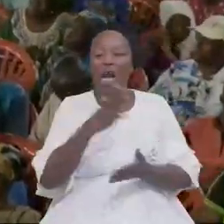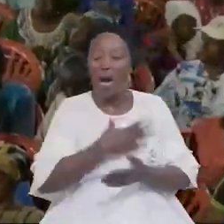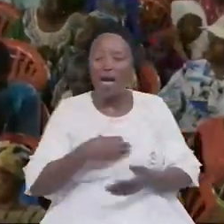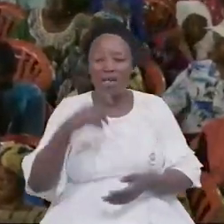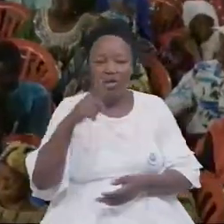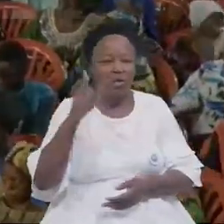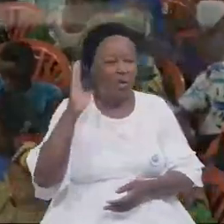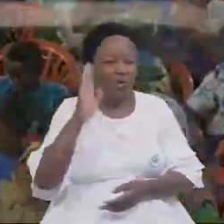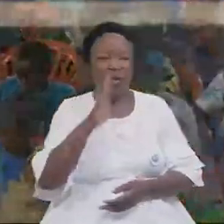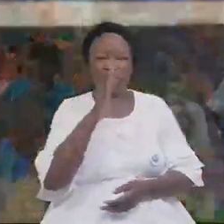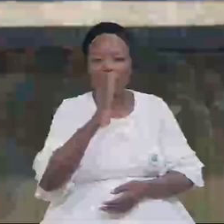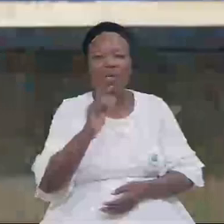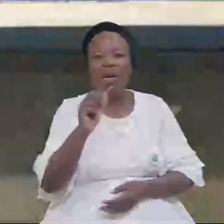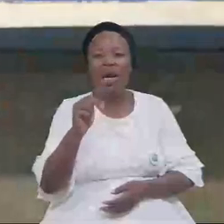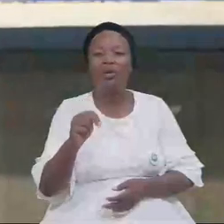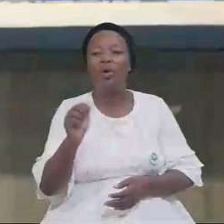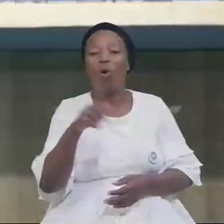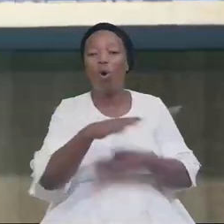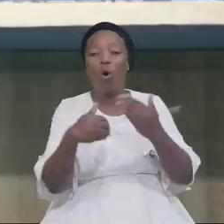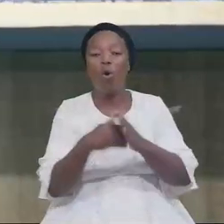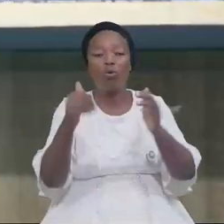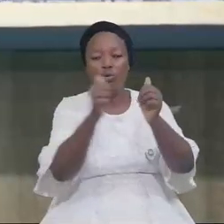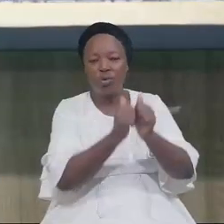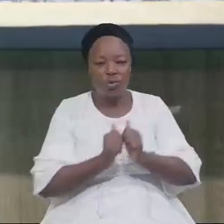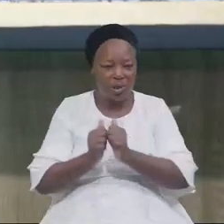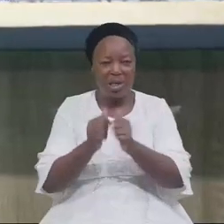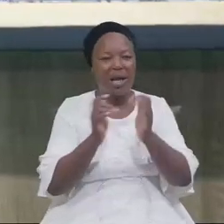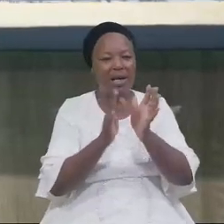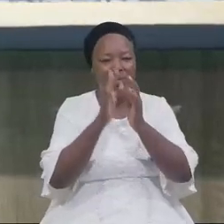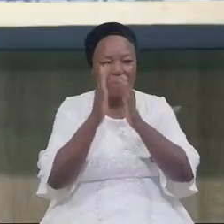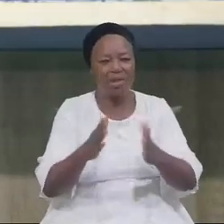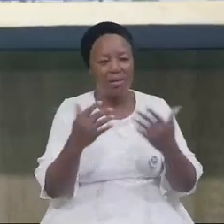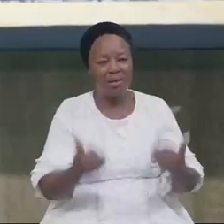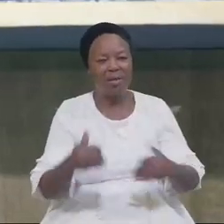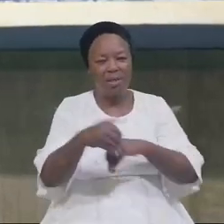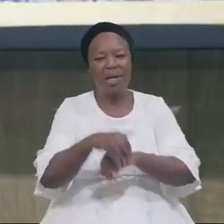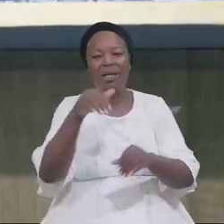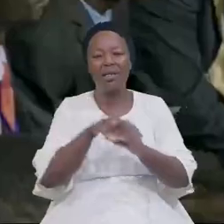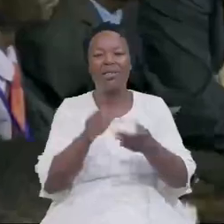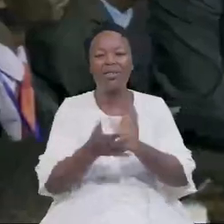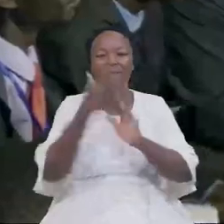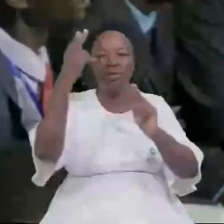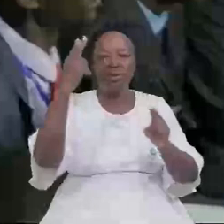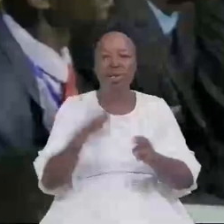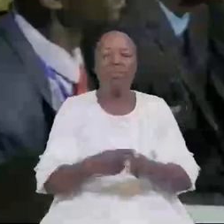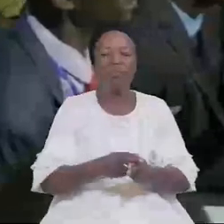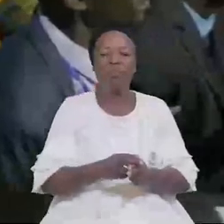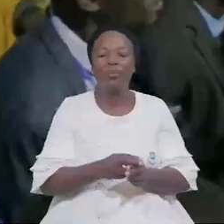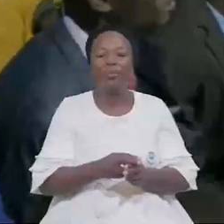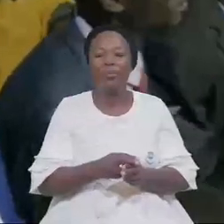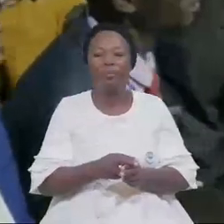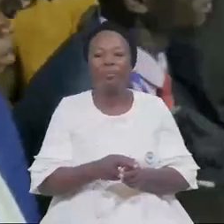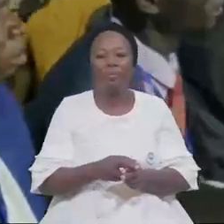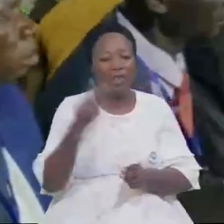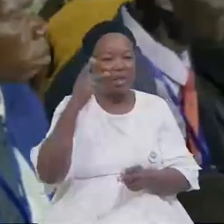vous serez un chrétien entier ce soir au nom de Jésus-Christ. Allons